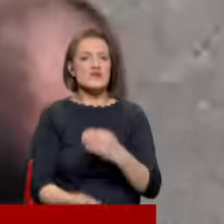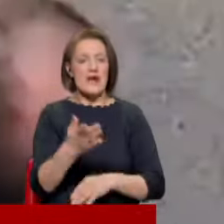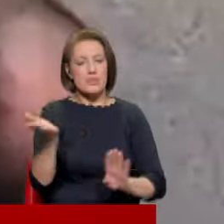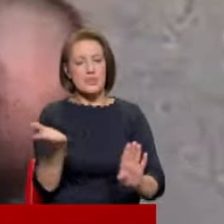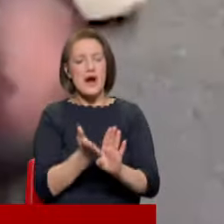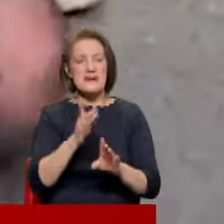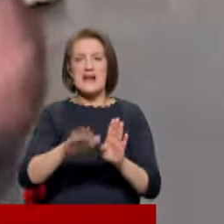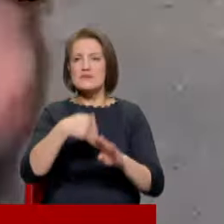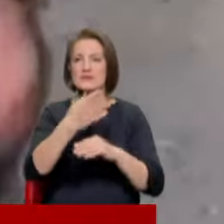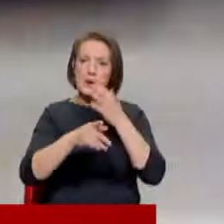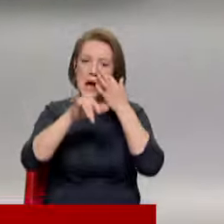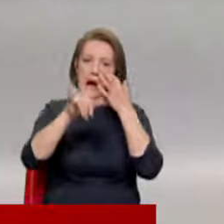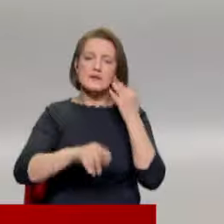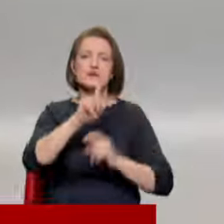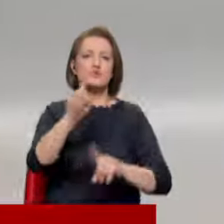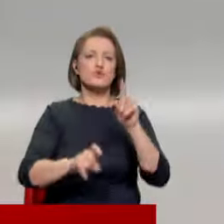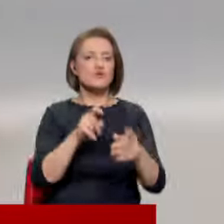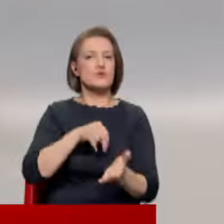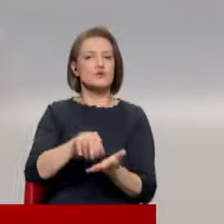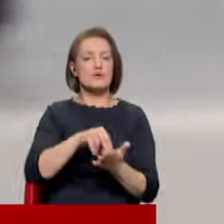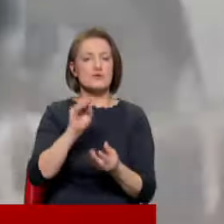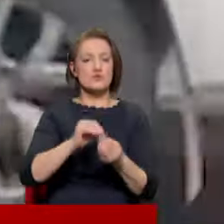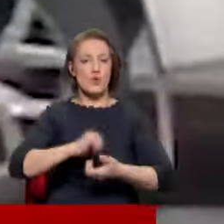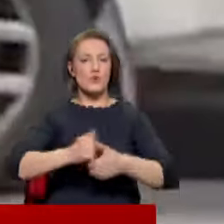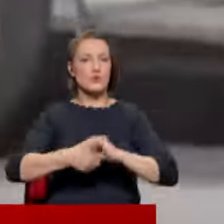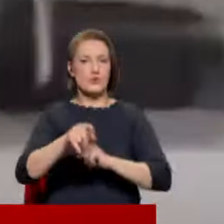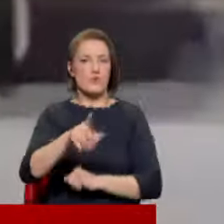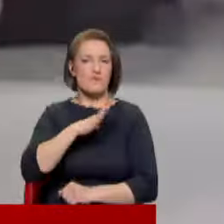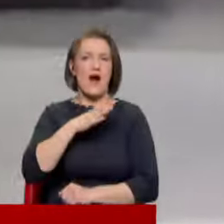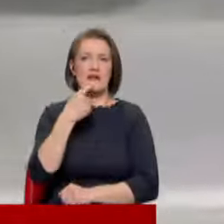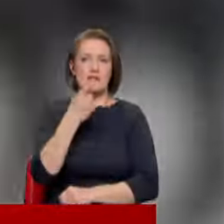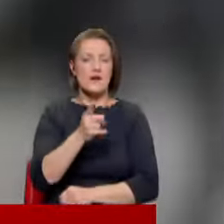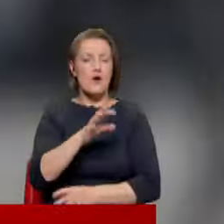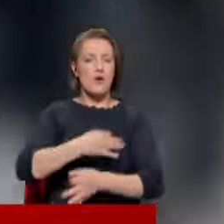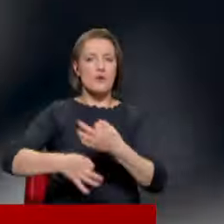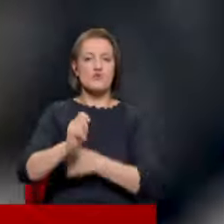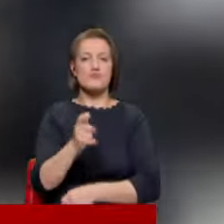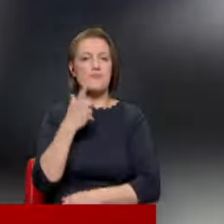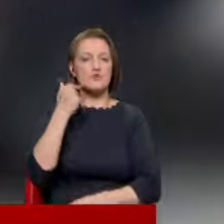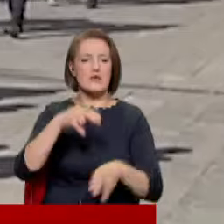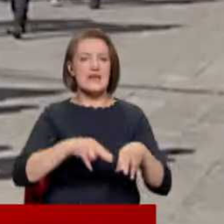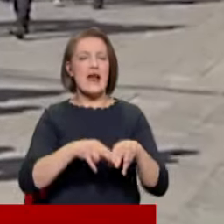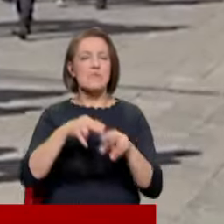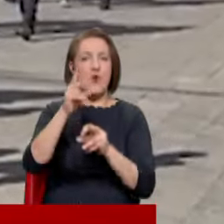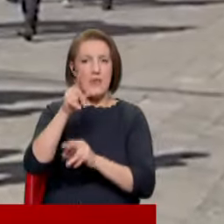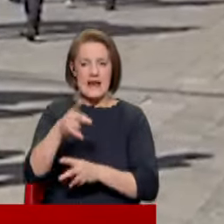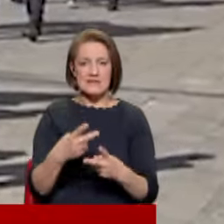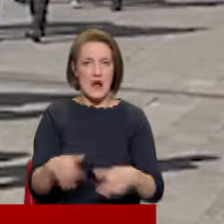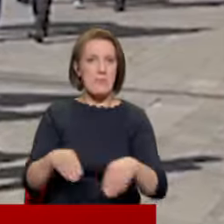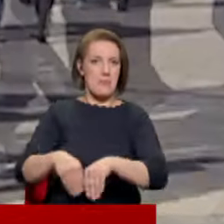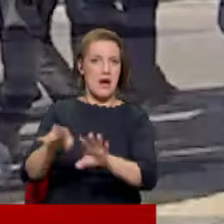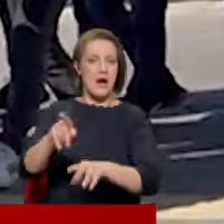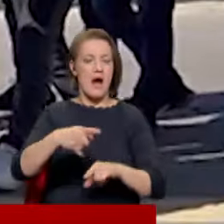iddialarının arkasında hakkında soruşturma yürütülen suç örgütü yapılanması var dedi Organize Suçlar şube müdürü Kerem Öner serbest kalırken